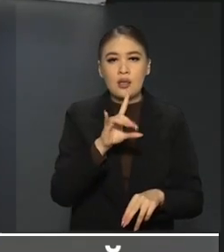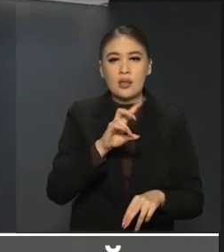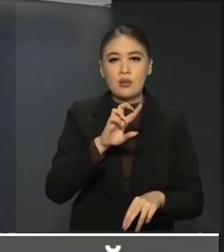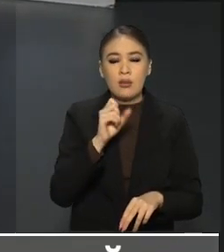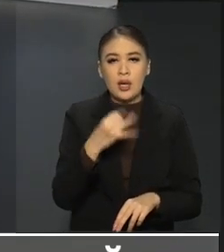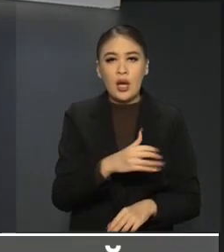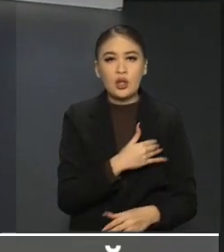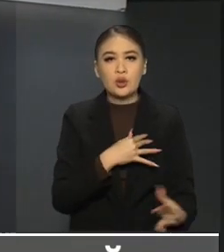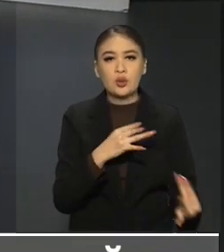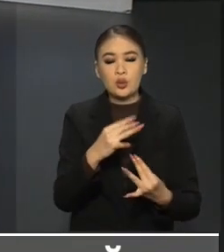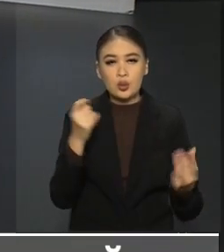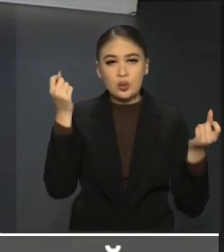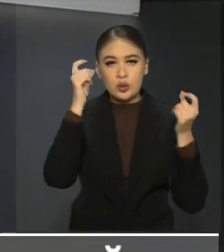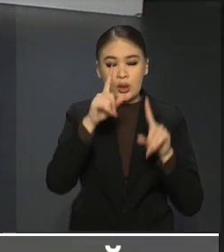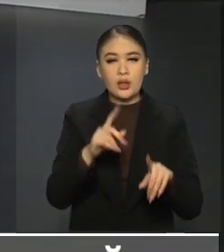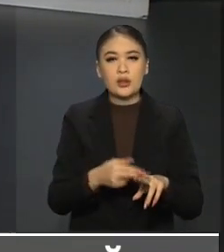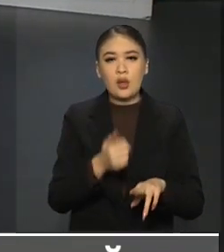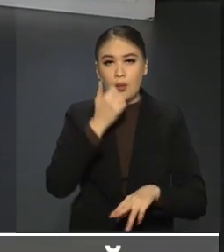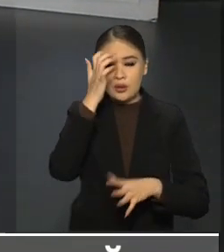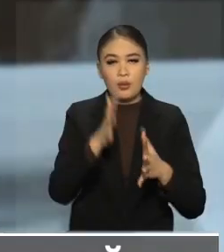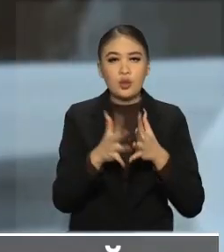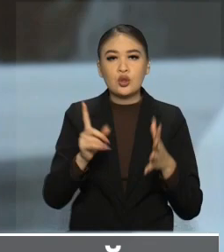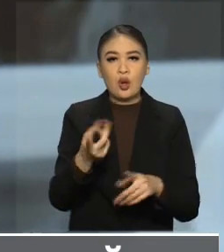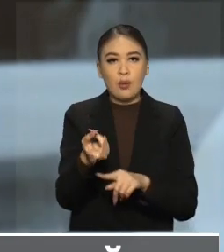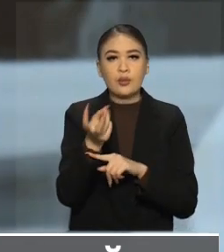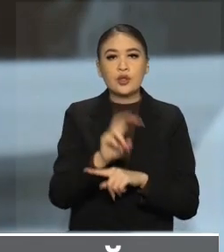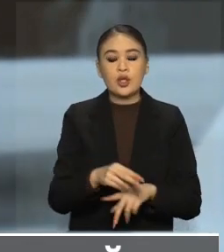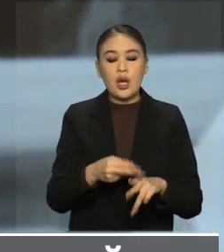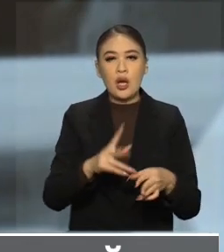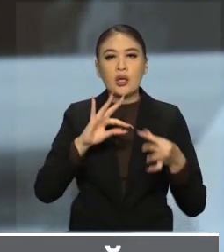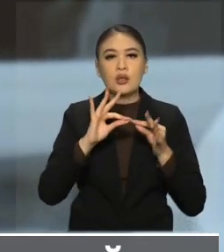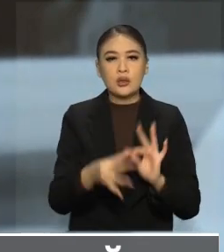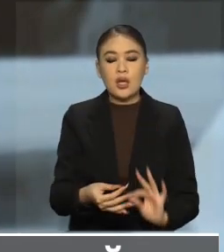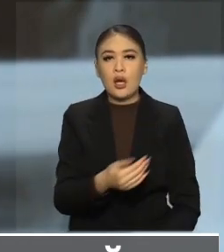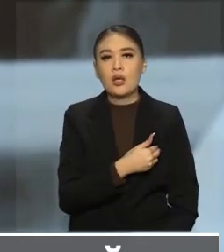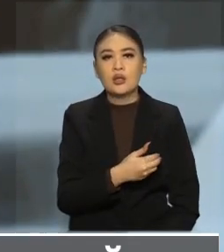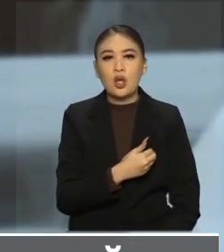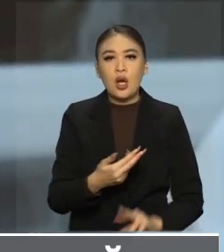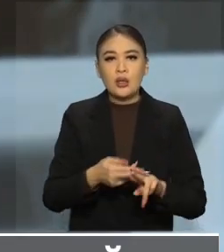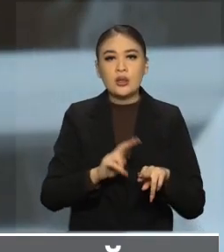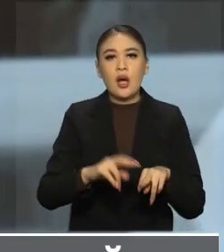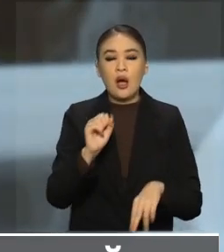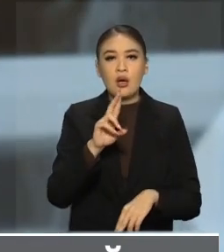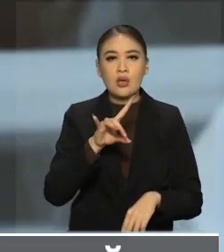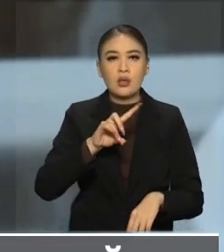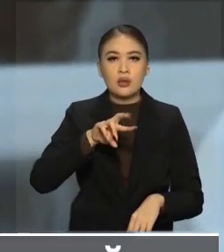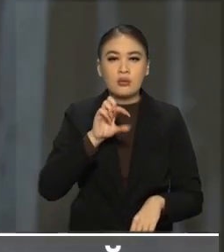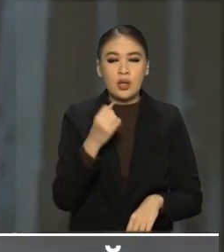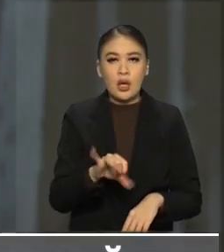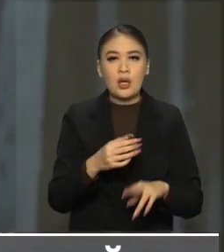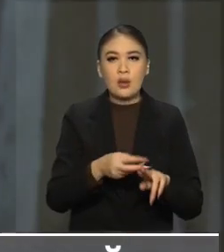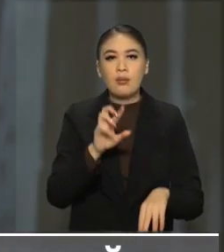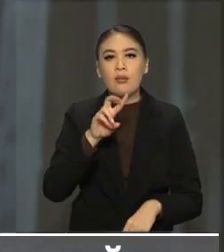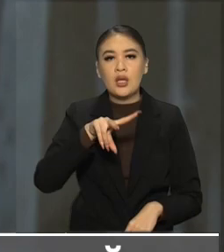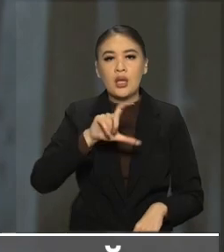талқыламақшымыз. Серік аға, уақыт бөліп сұхбат беруге келіскеніңізге көп рахмет. Тағы да бір ескерте кетейін, Серік Ақылбай, Black